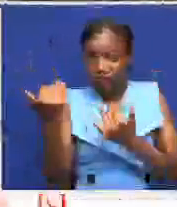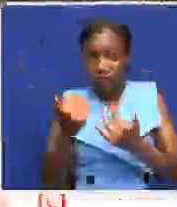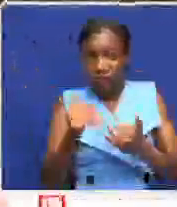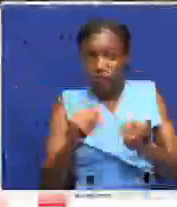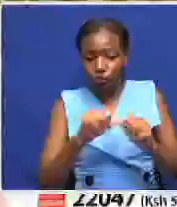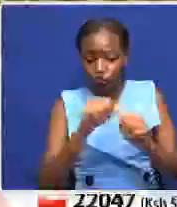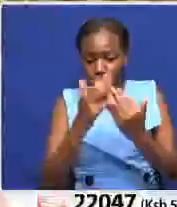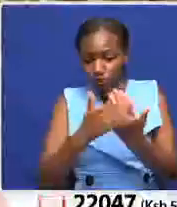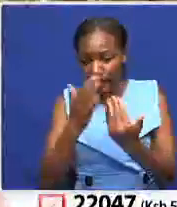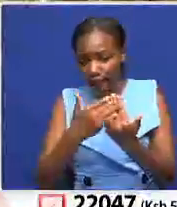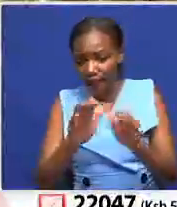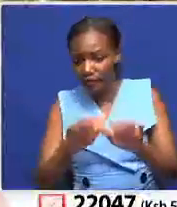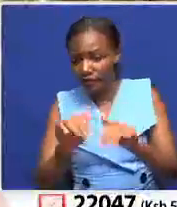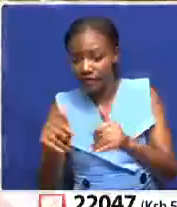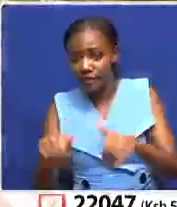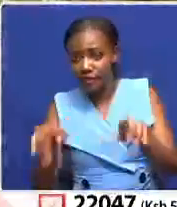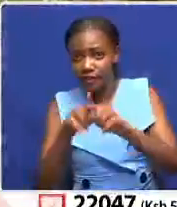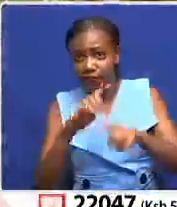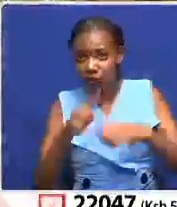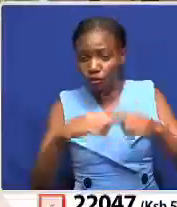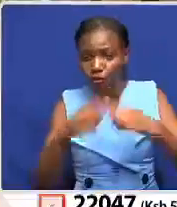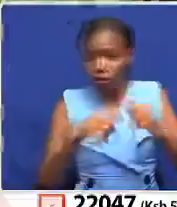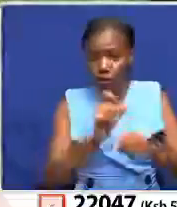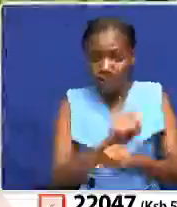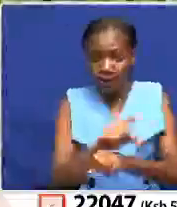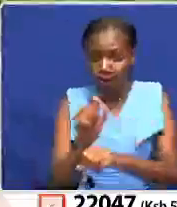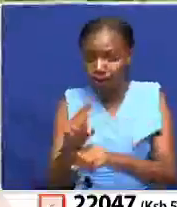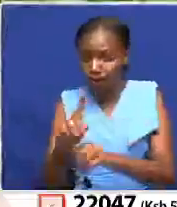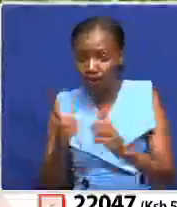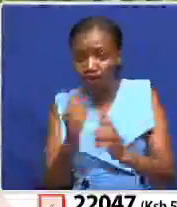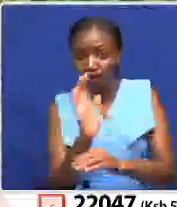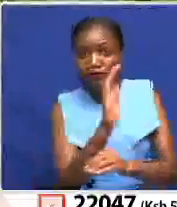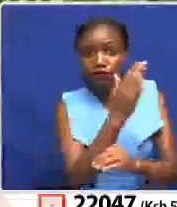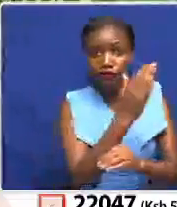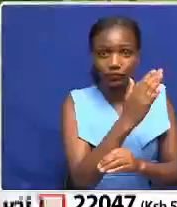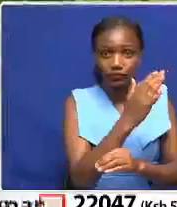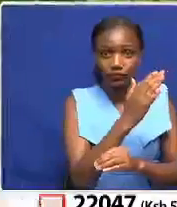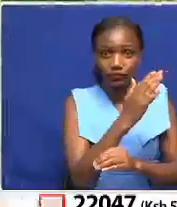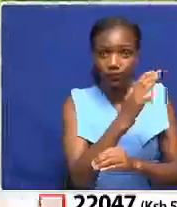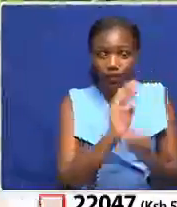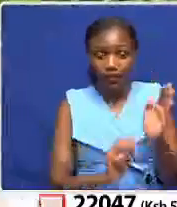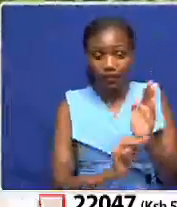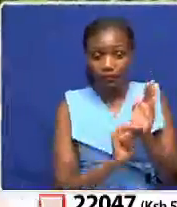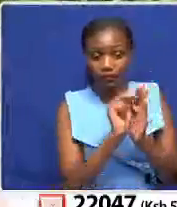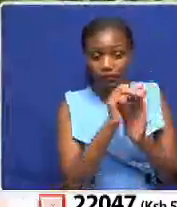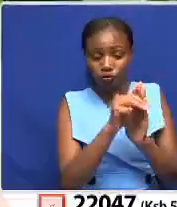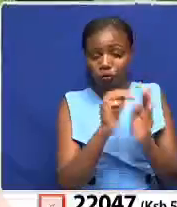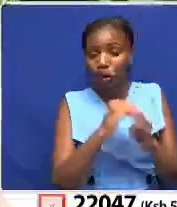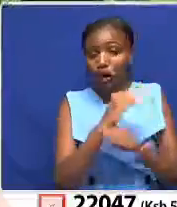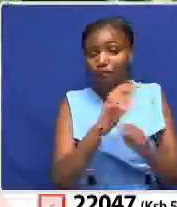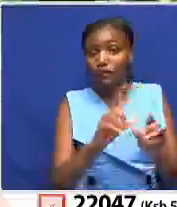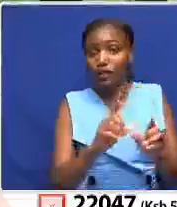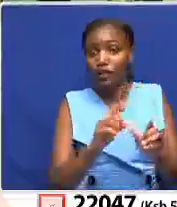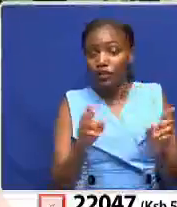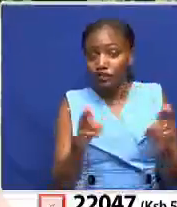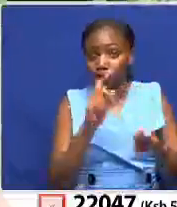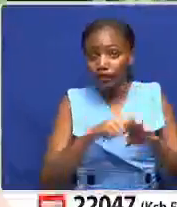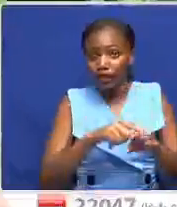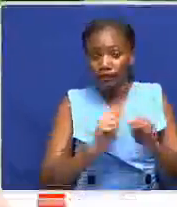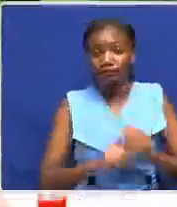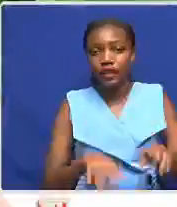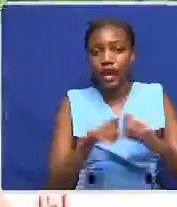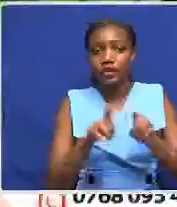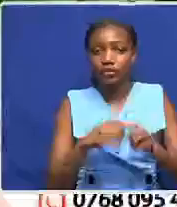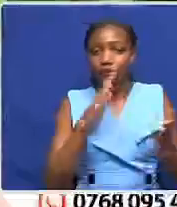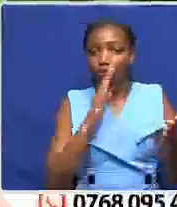yao vivyo na badala yake kufanikisha upanzi wa mimea inayochukua muda mfupi kunawiri, ikiwamo viazi vitamu, ili